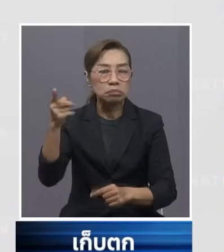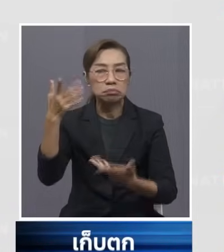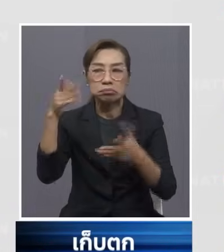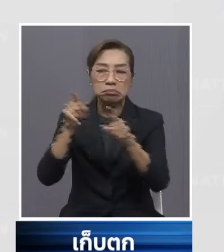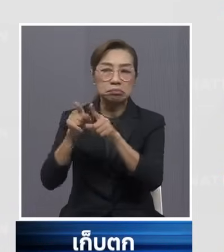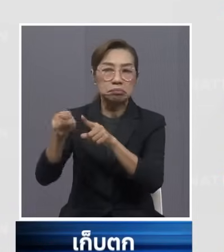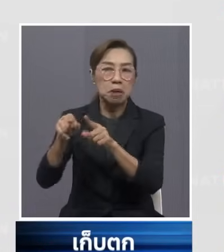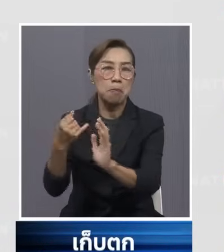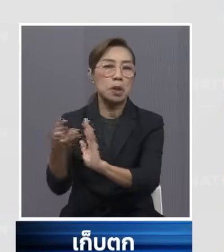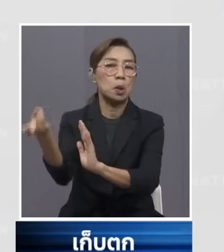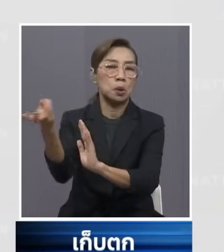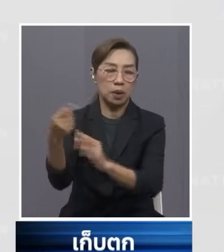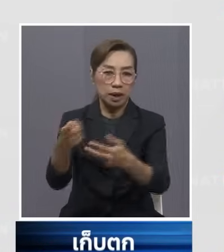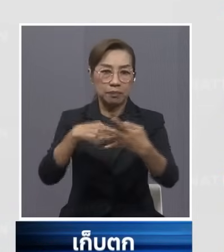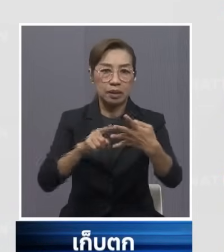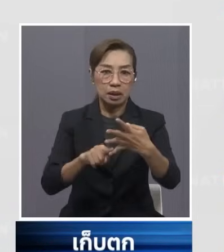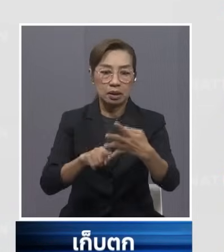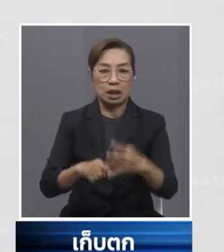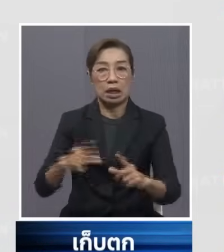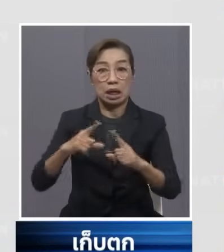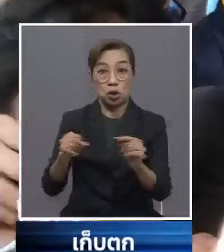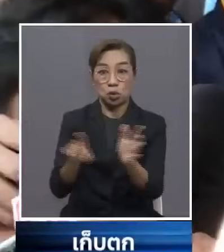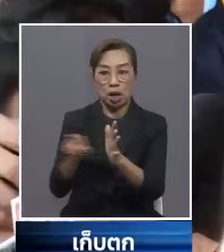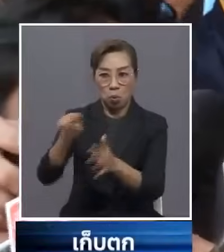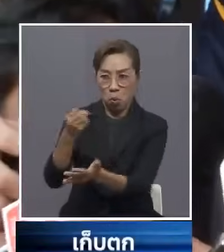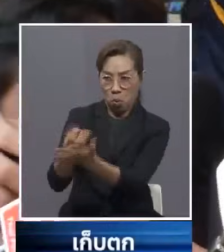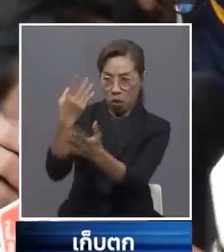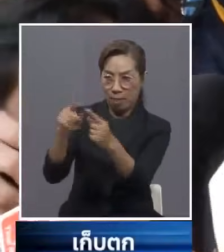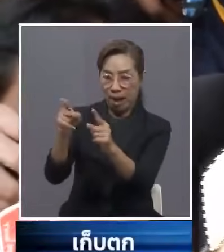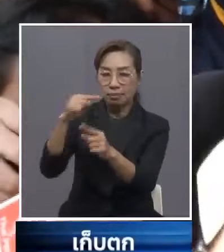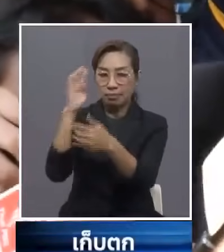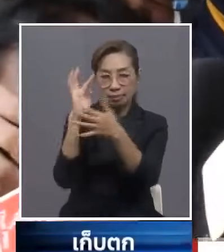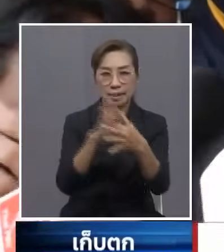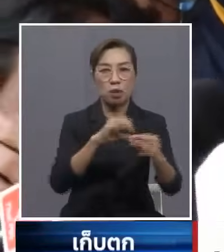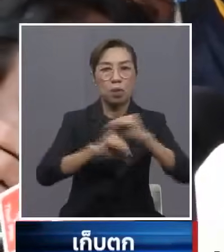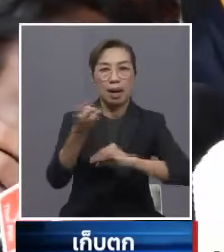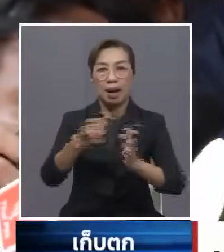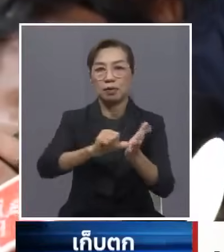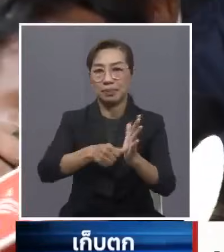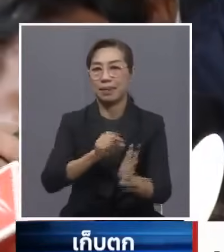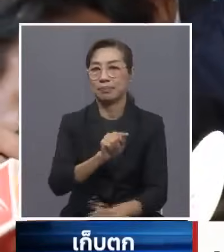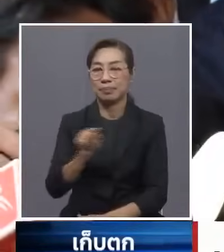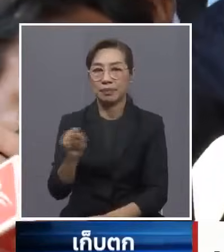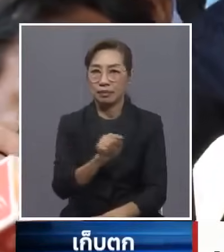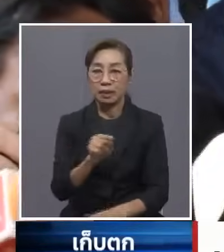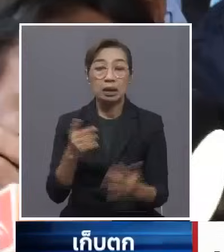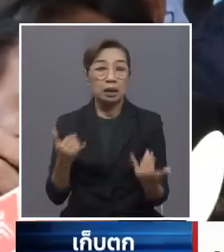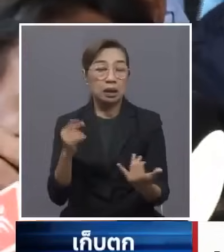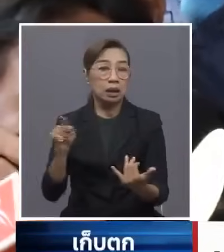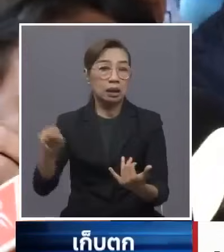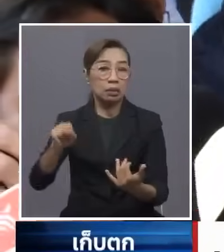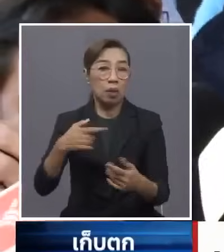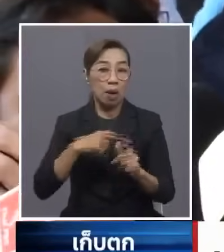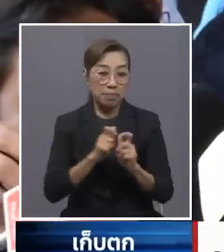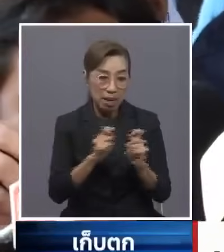นักแล้วก็คดีสุดท้ายคดีร่ำรวยผิดปกติที่เชื่อมโยงกับโครงการรับจำนำข้าวซึ่งคดีนี้หลังที่มีการตั้ง